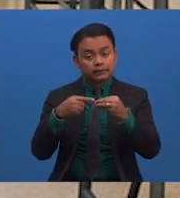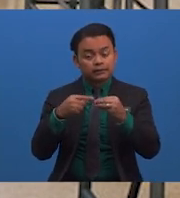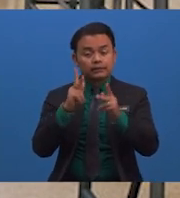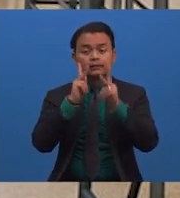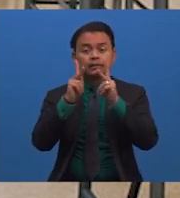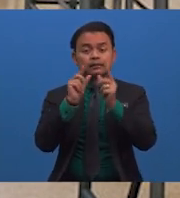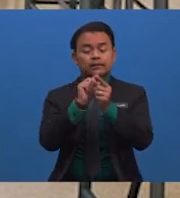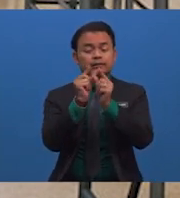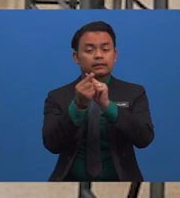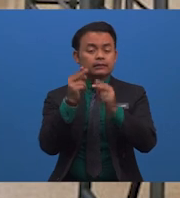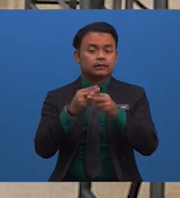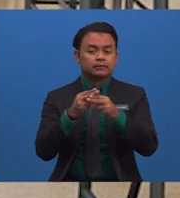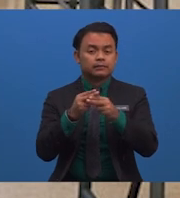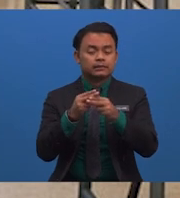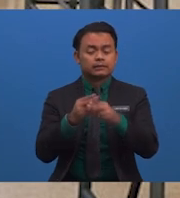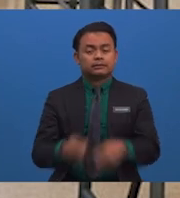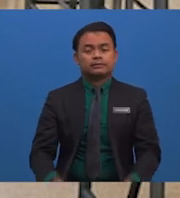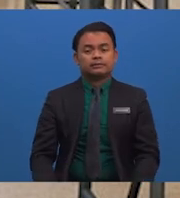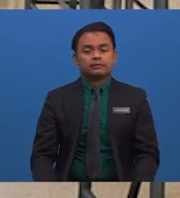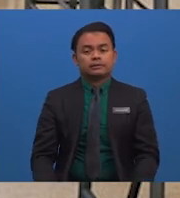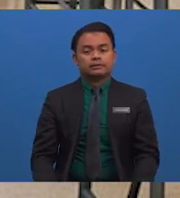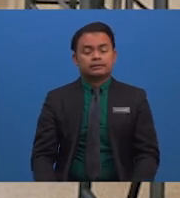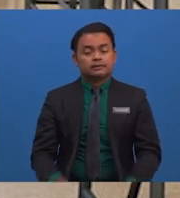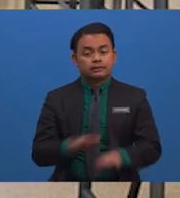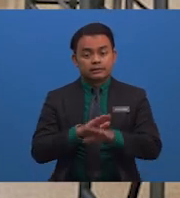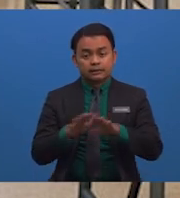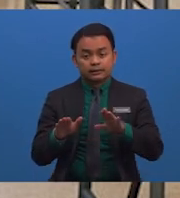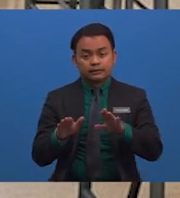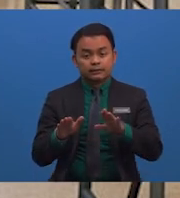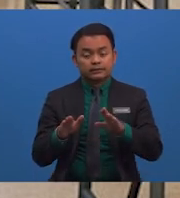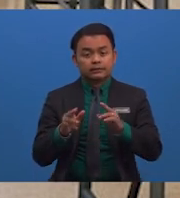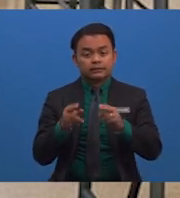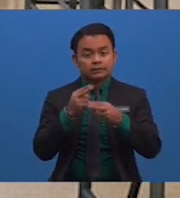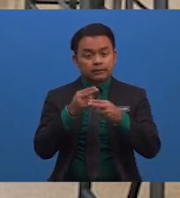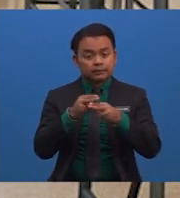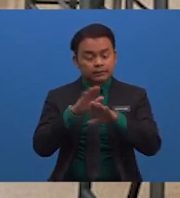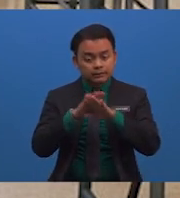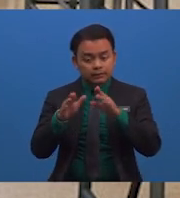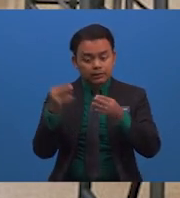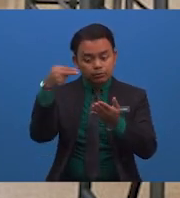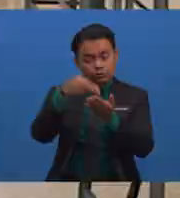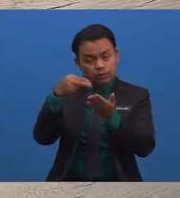supaya tidak lagi berlaku penyebutan nama berulang-ulang kali.